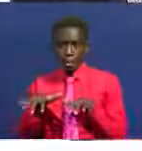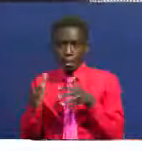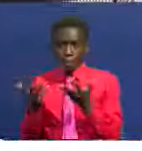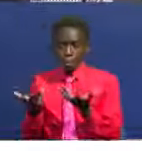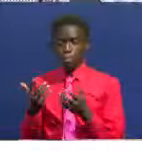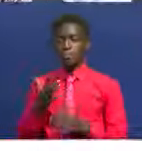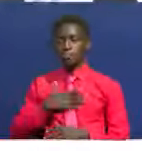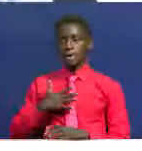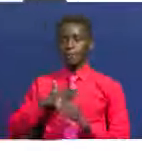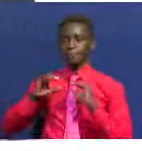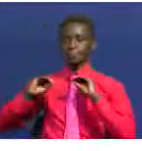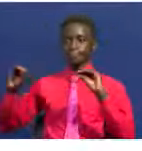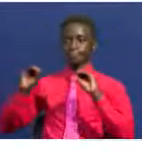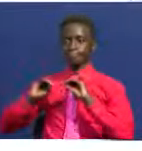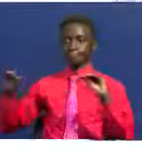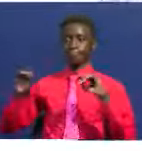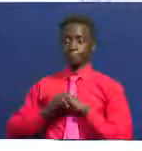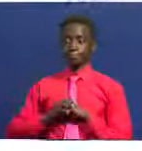sana, na